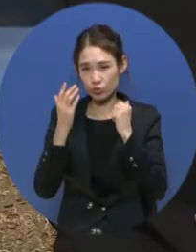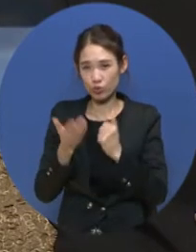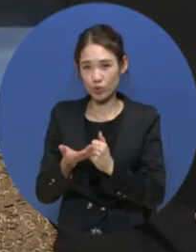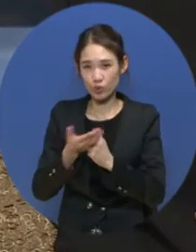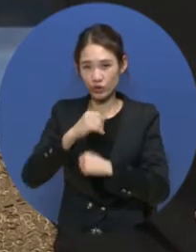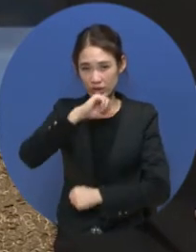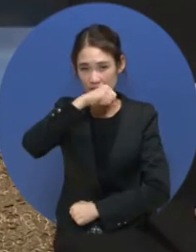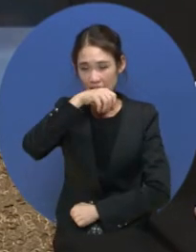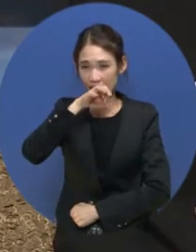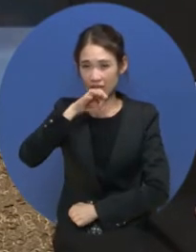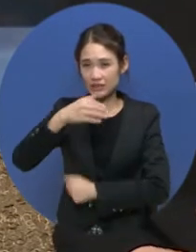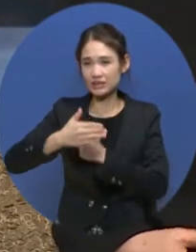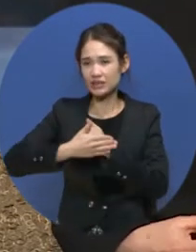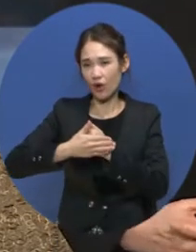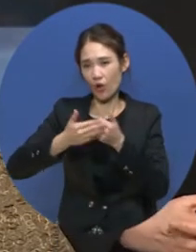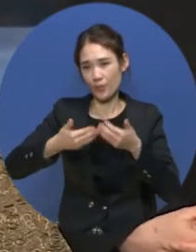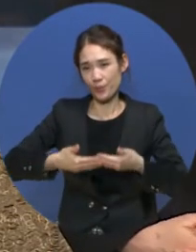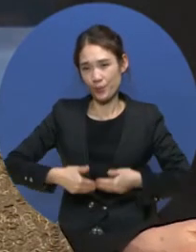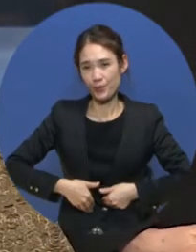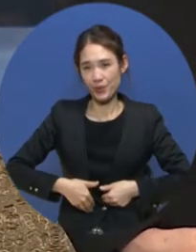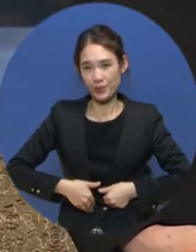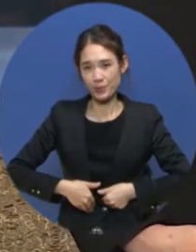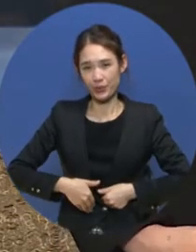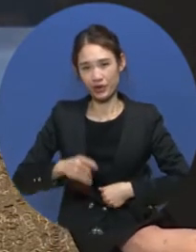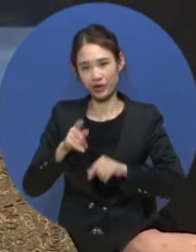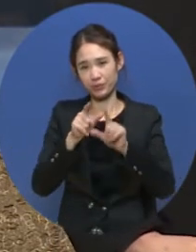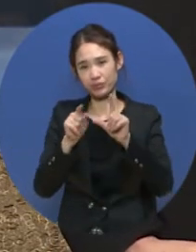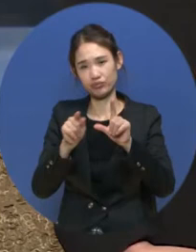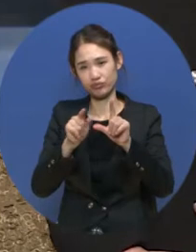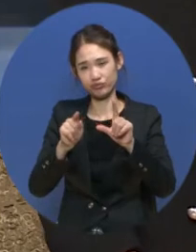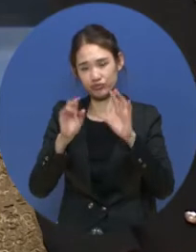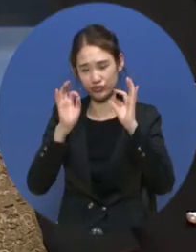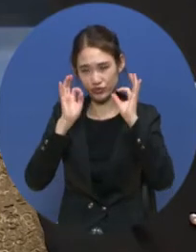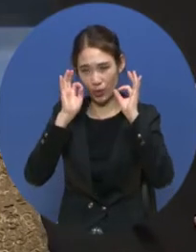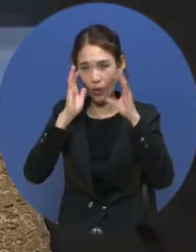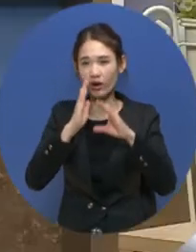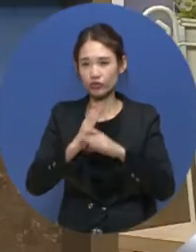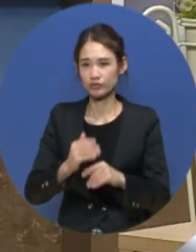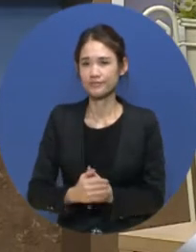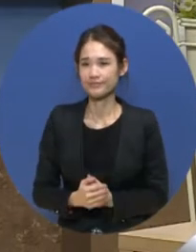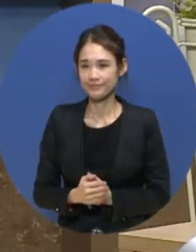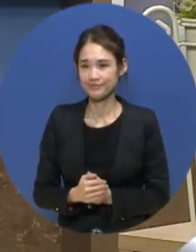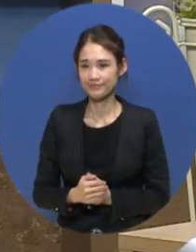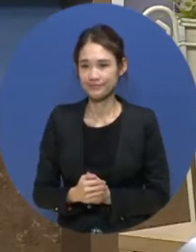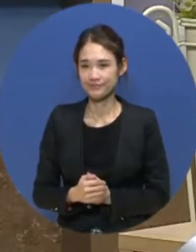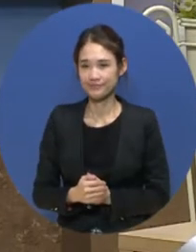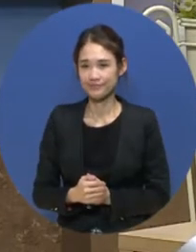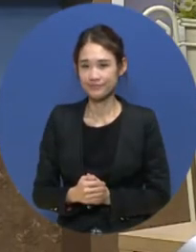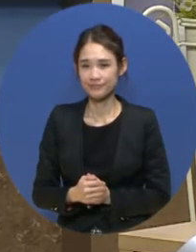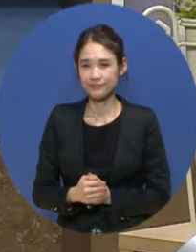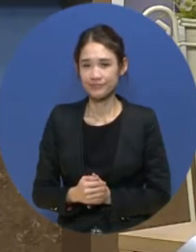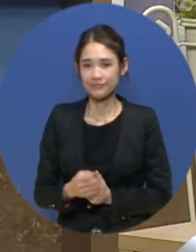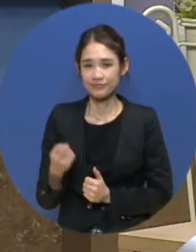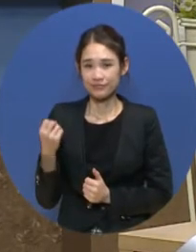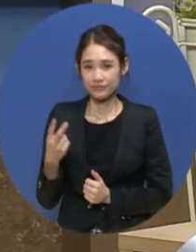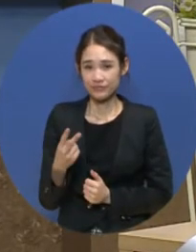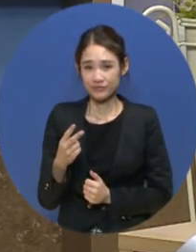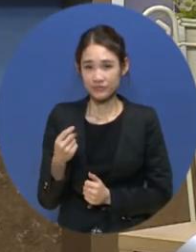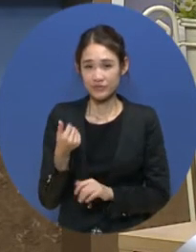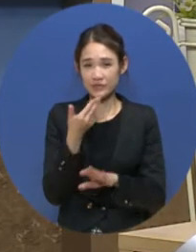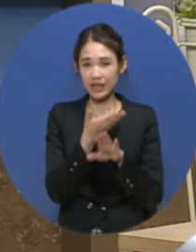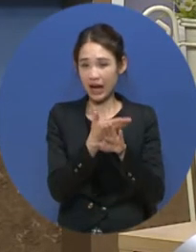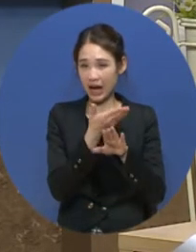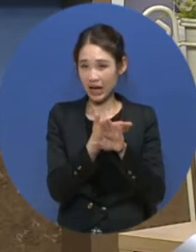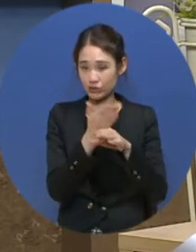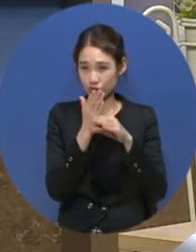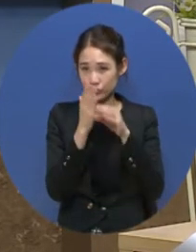예산 지원이 따라와야 돼서 그 부분에 대해서 노력하고 있는 중입니다. 네. 그리고 또그 밖에